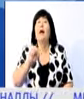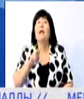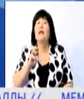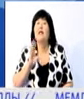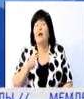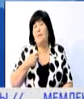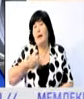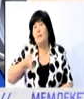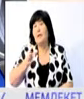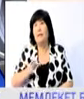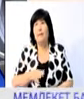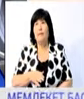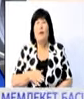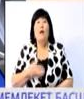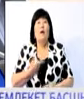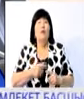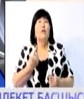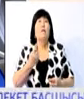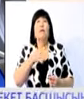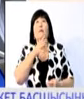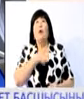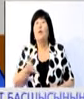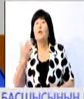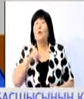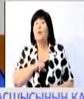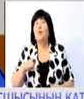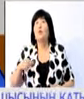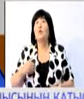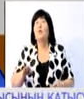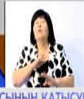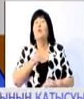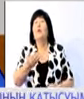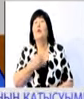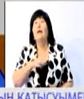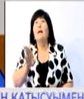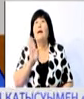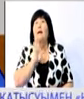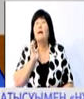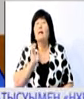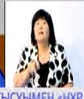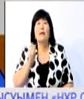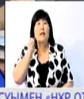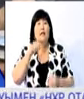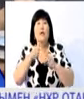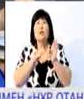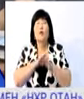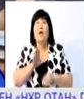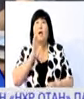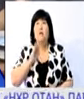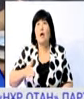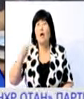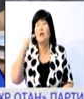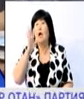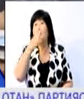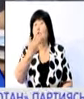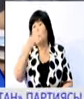мәлімдеді. Жасалына остан біршама уақыт бұрын өз өмірмен қоштасқысы келген қыз келді. Кәмелет жасқа толмаған бойжеткеннің 5